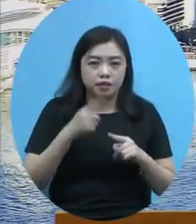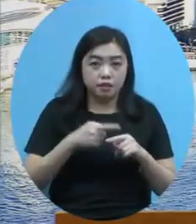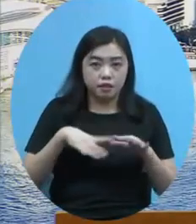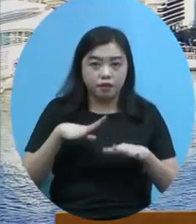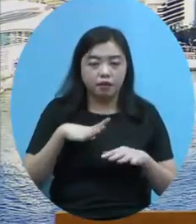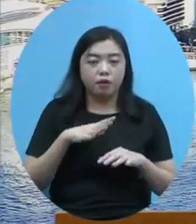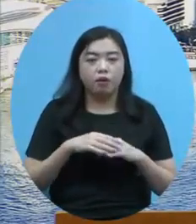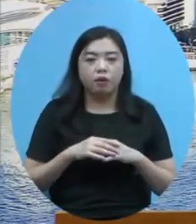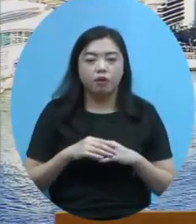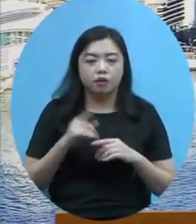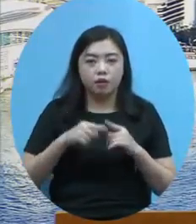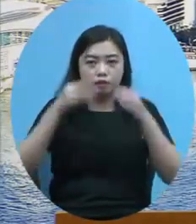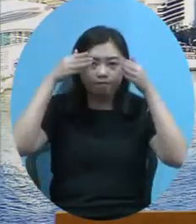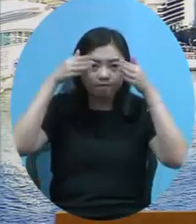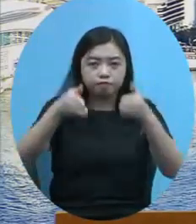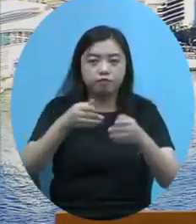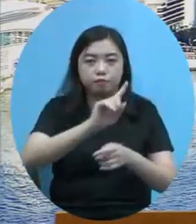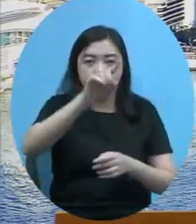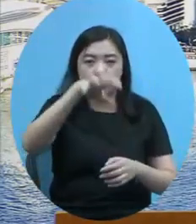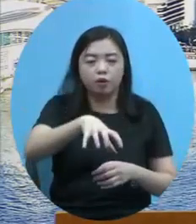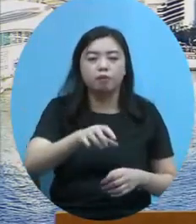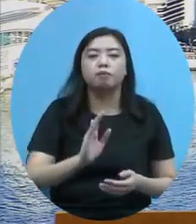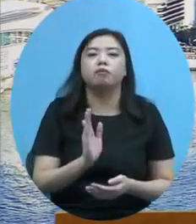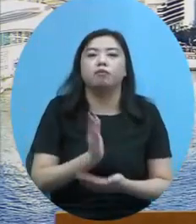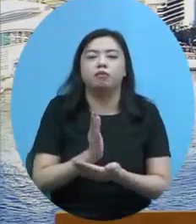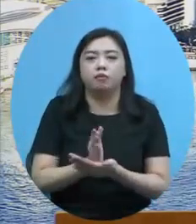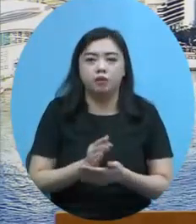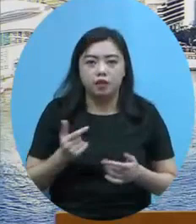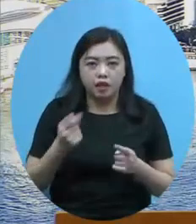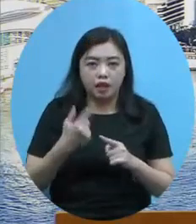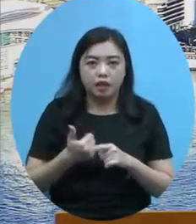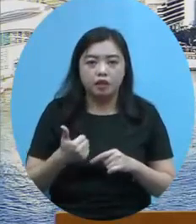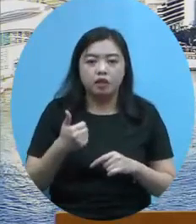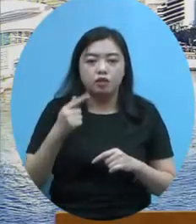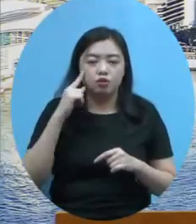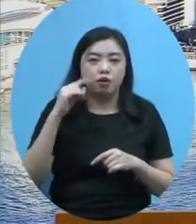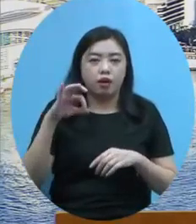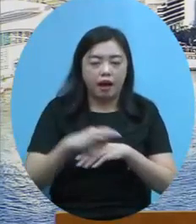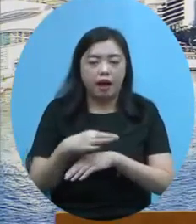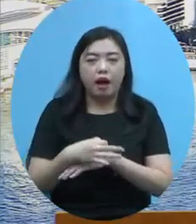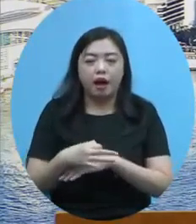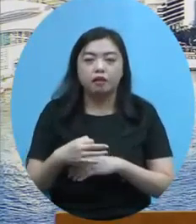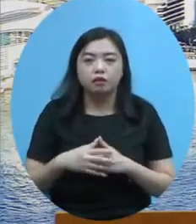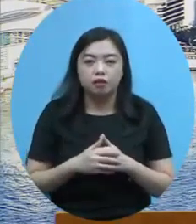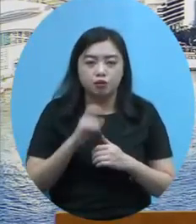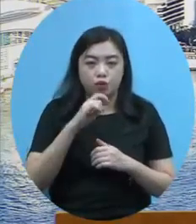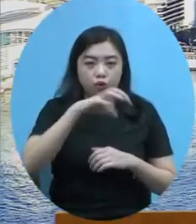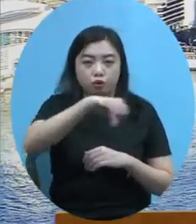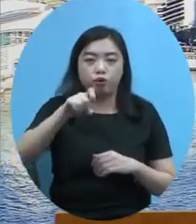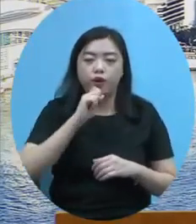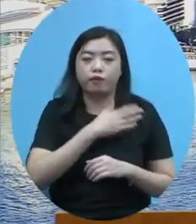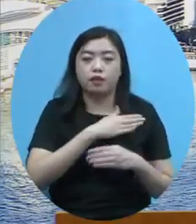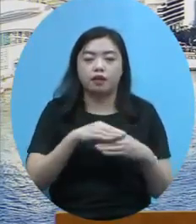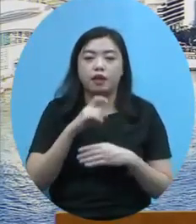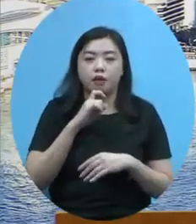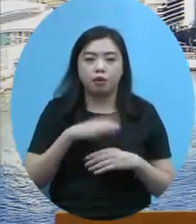況咧，就唔係話集中咗喺某一區出現呢啲個案，咁而係即係散發性嘅，咁同埋即係各區都有啦。咁同埋好